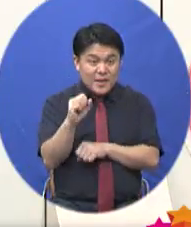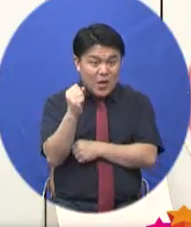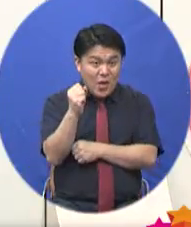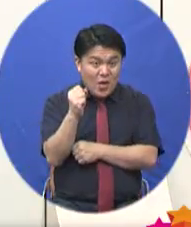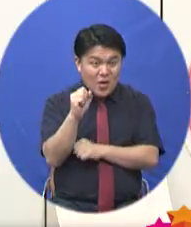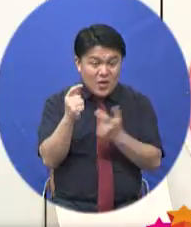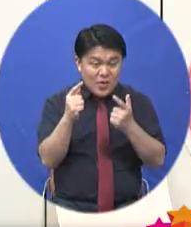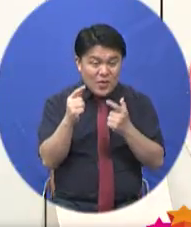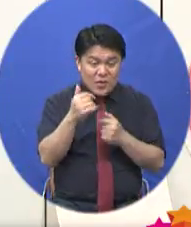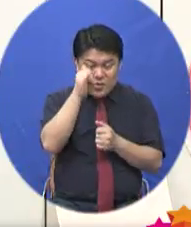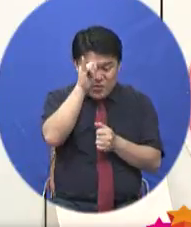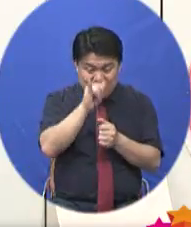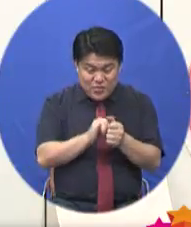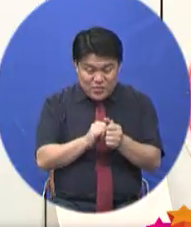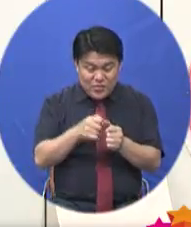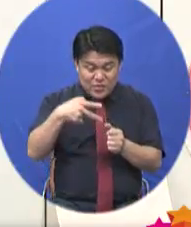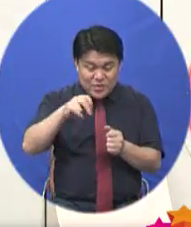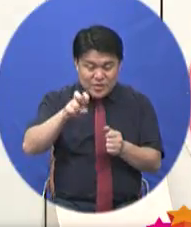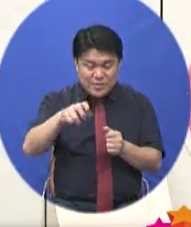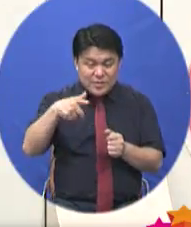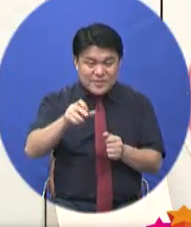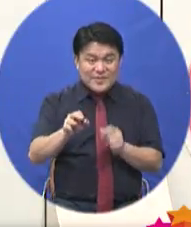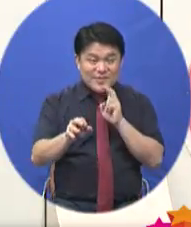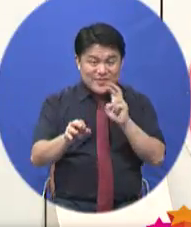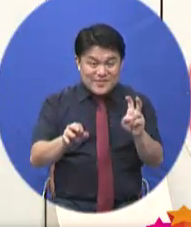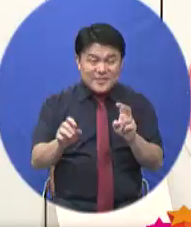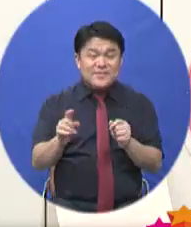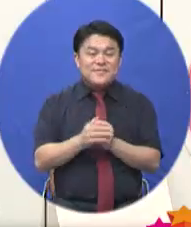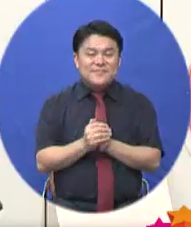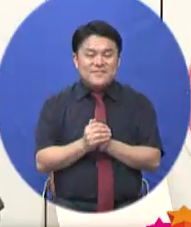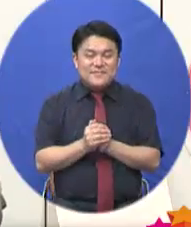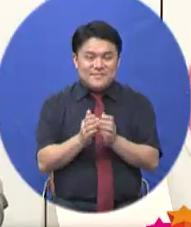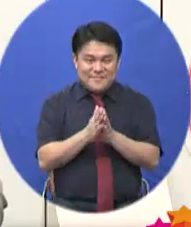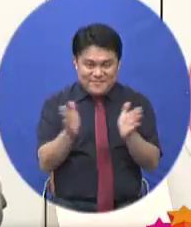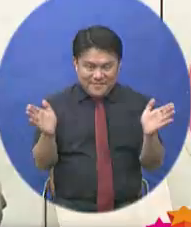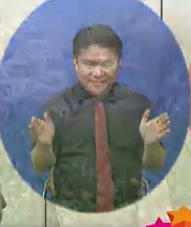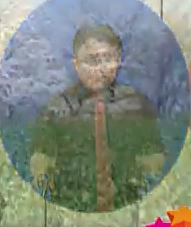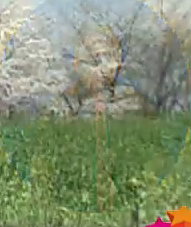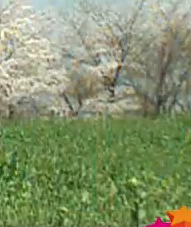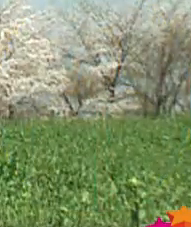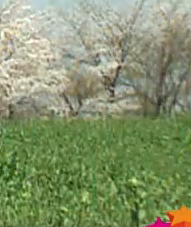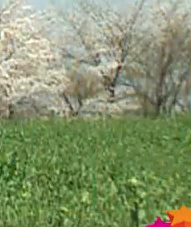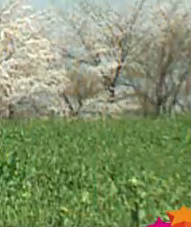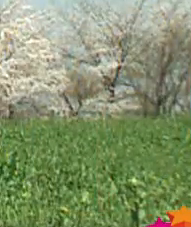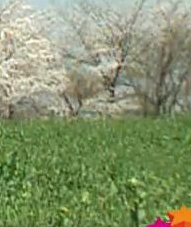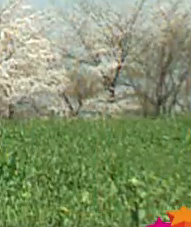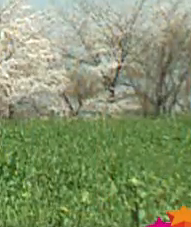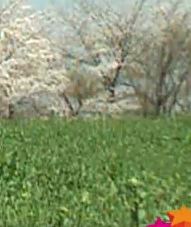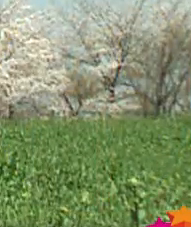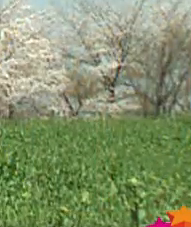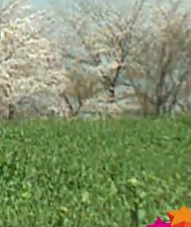아니고 효녀심청. 네, 효녀심청입니다. 효녀심청.